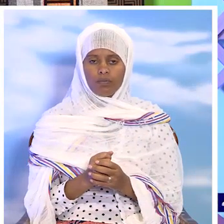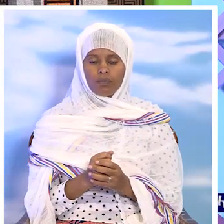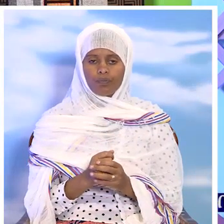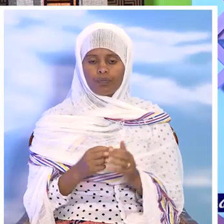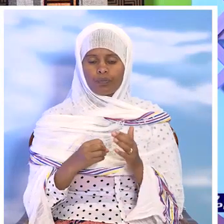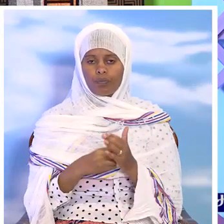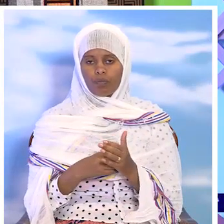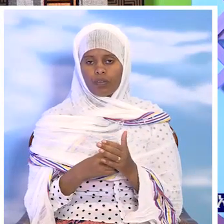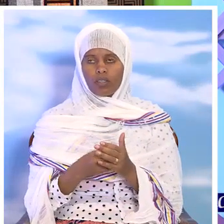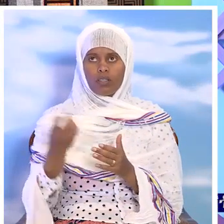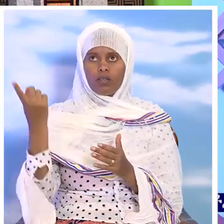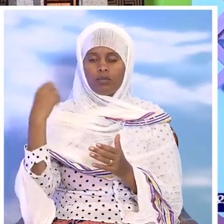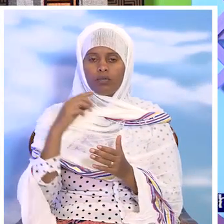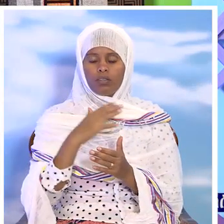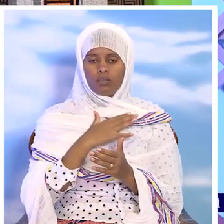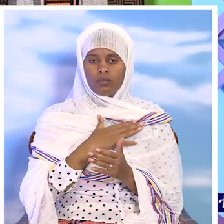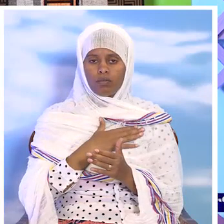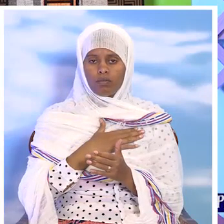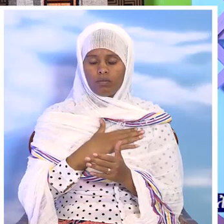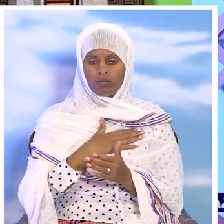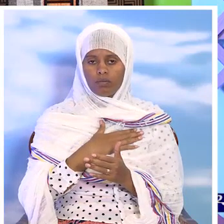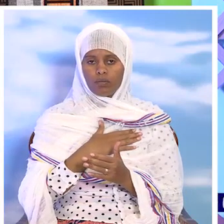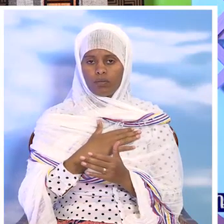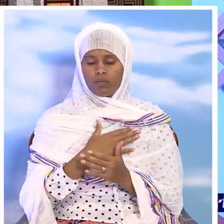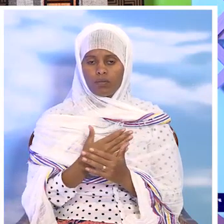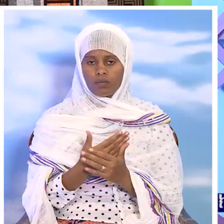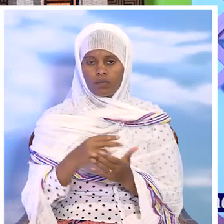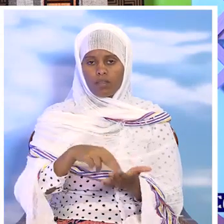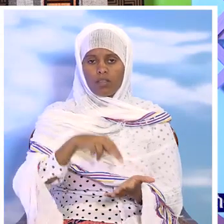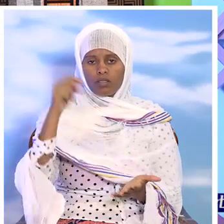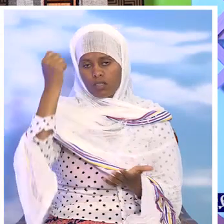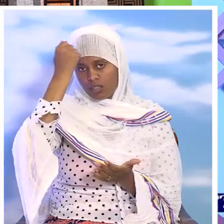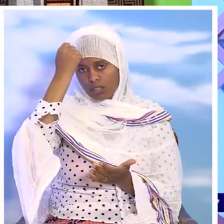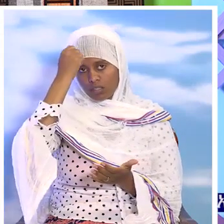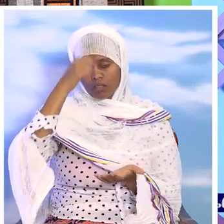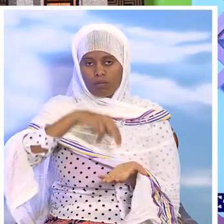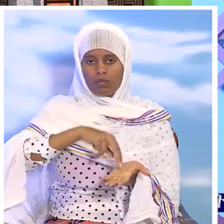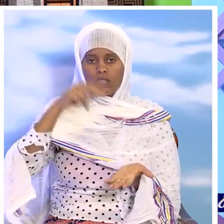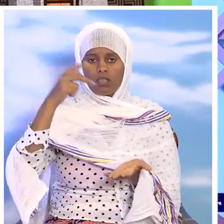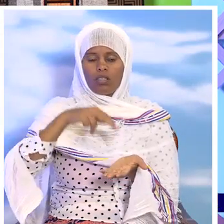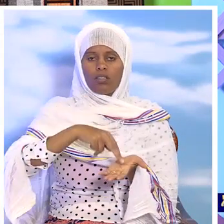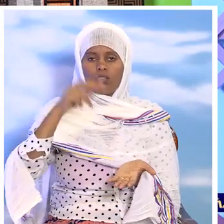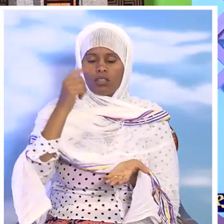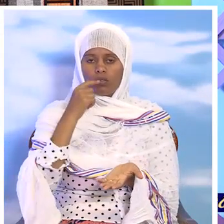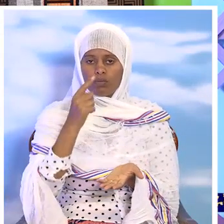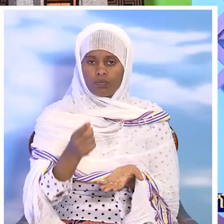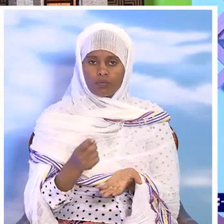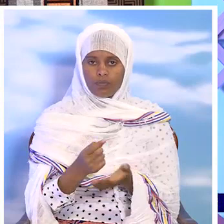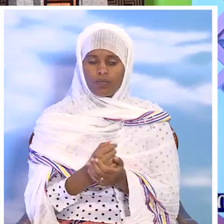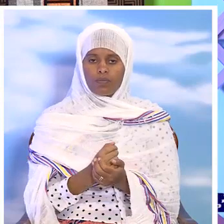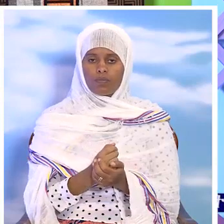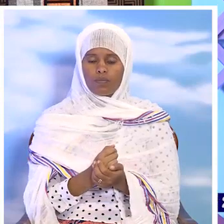ድማ ኣምላኬ ሄር ኣንስኣኒ በትንሳኤከ እናወዱ ድማ ብትንሳኻ ዘክረና ብትንሳኻ ድማ ኣተንስኣና እናበሉ